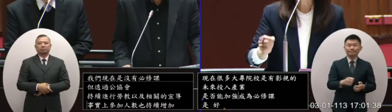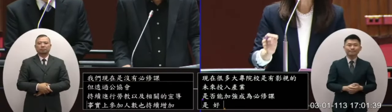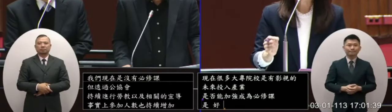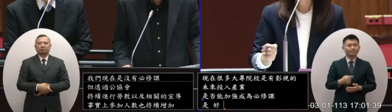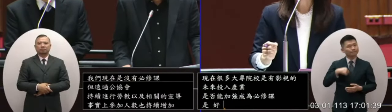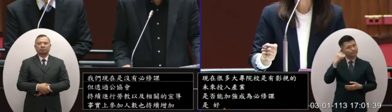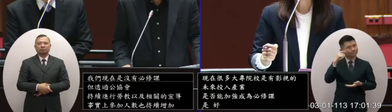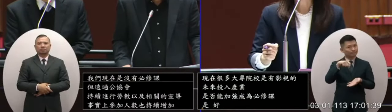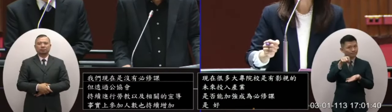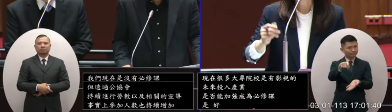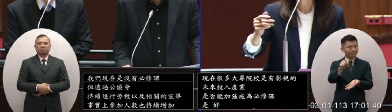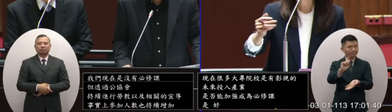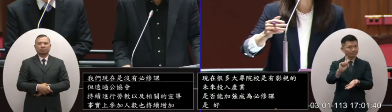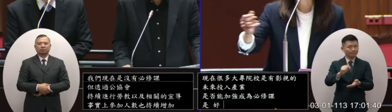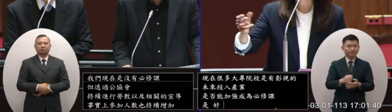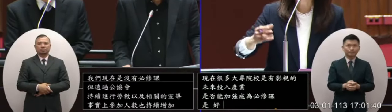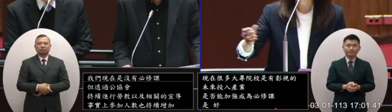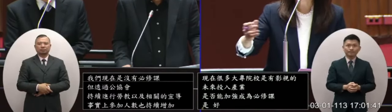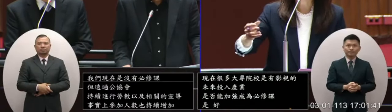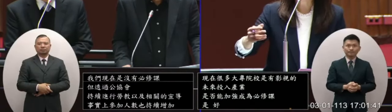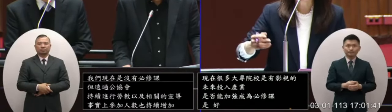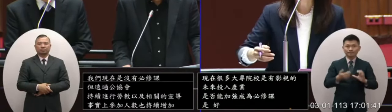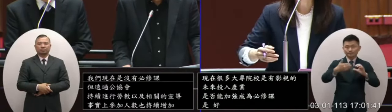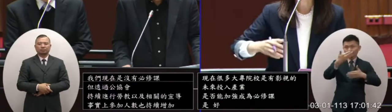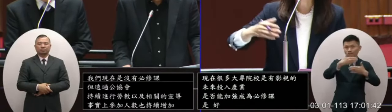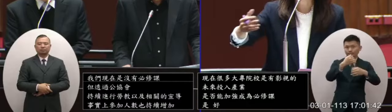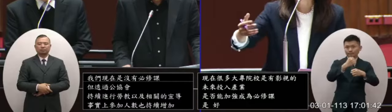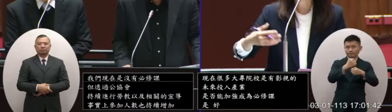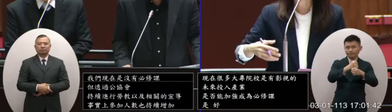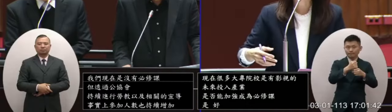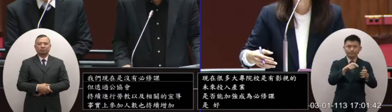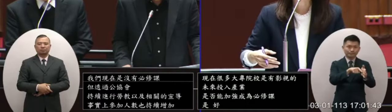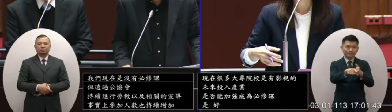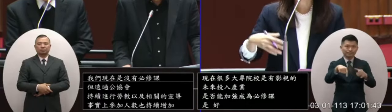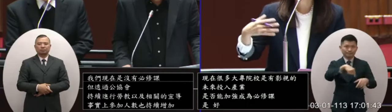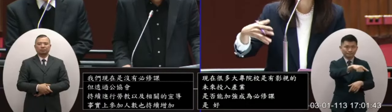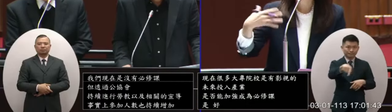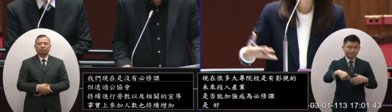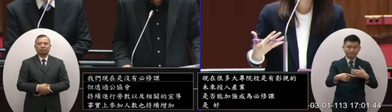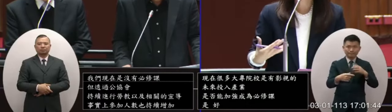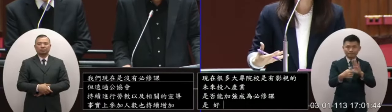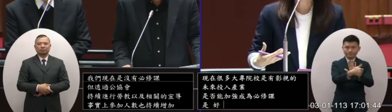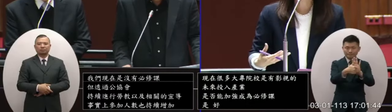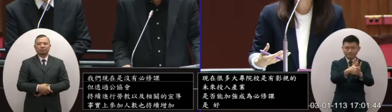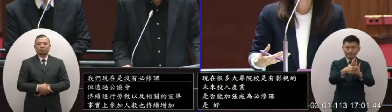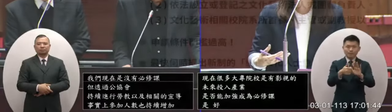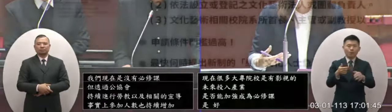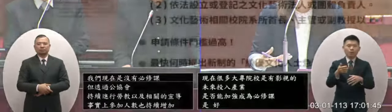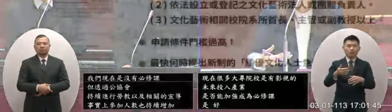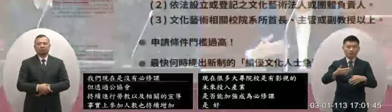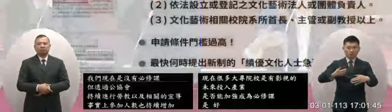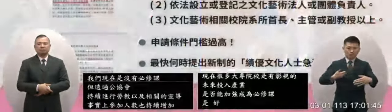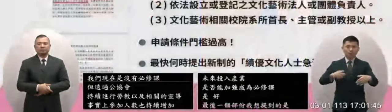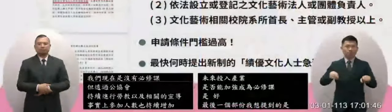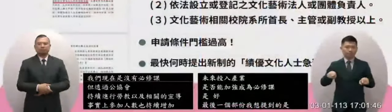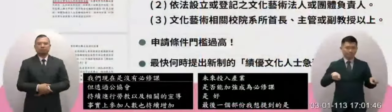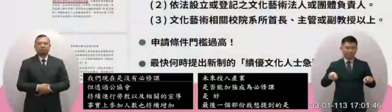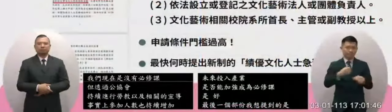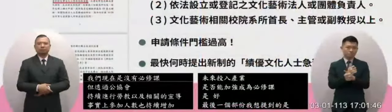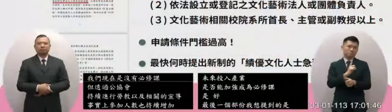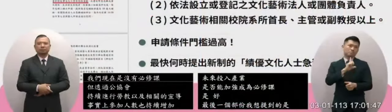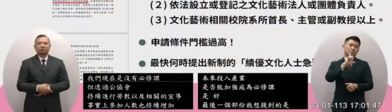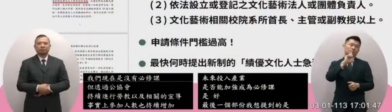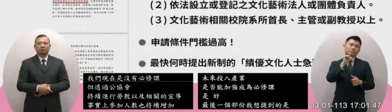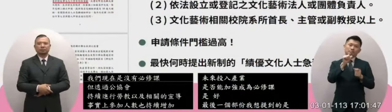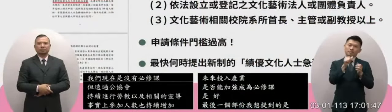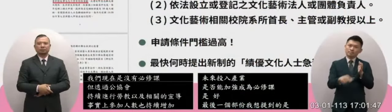想要提到的就是，其实在我们的影视工作产业当中，不管是目前或幕后，有很多的资深的人员，他们其实真的一